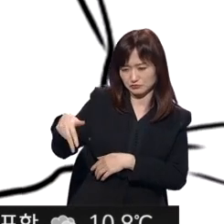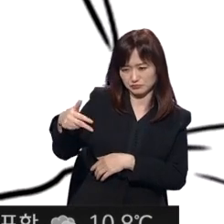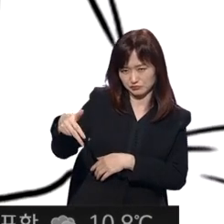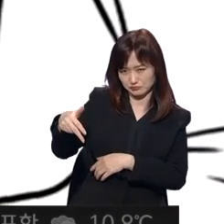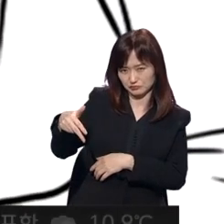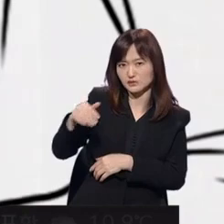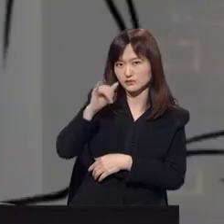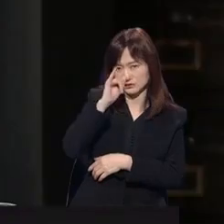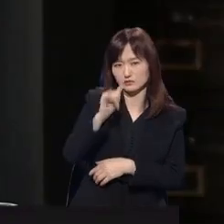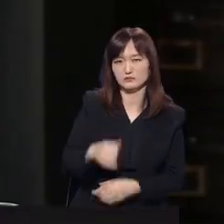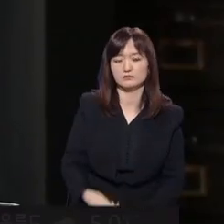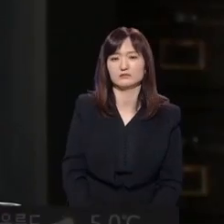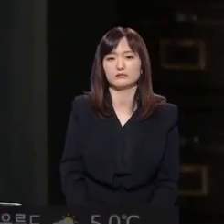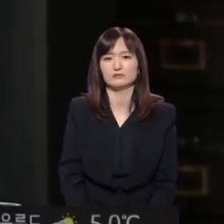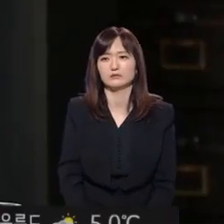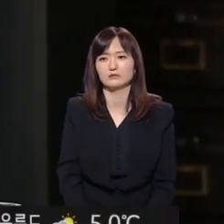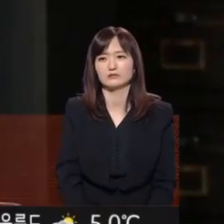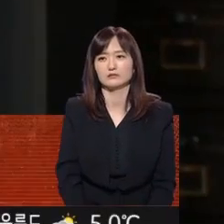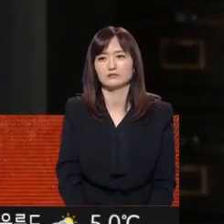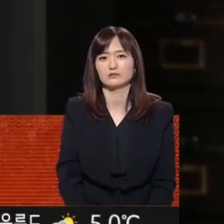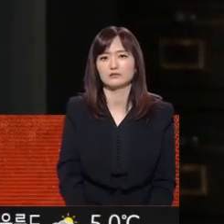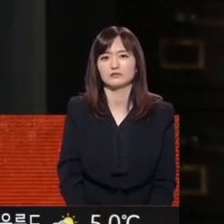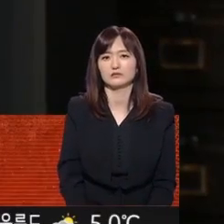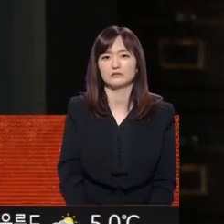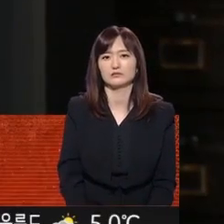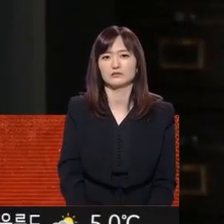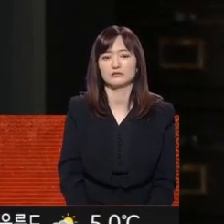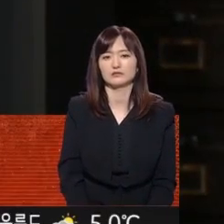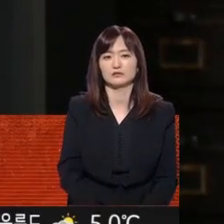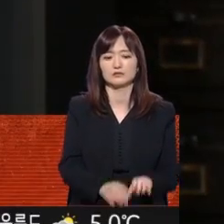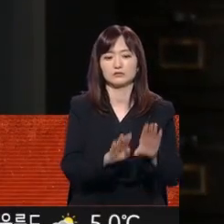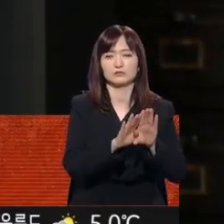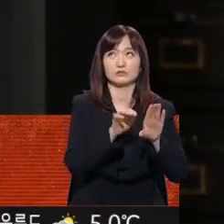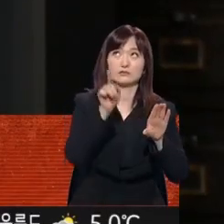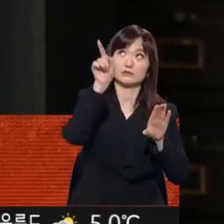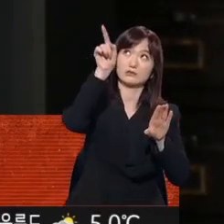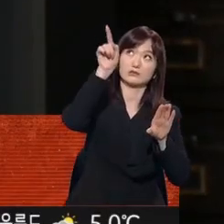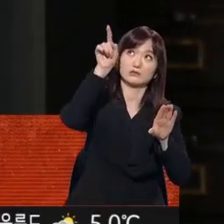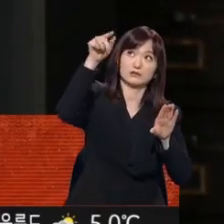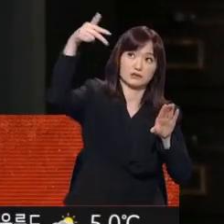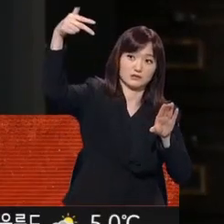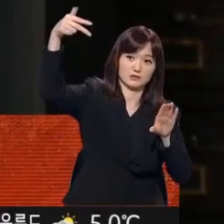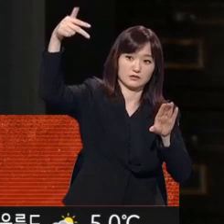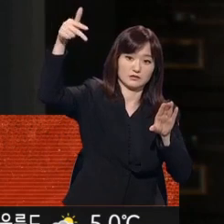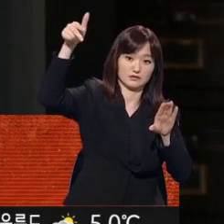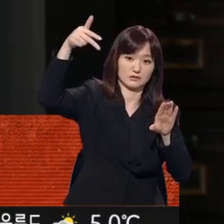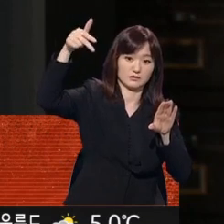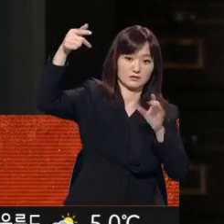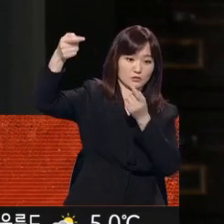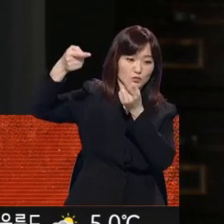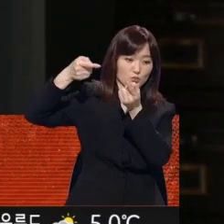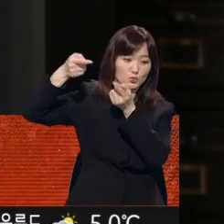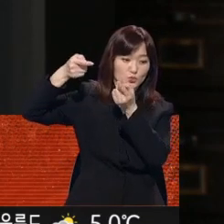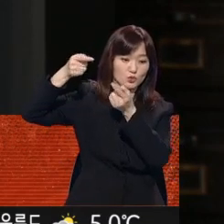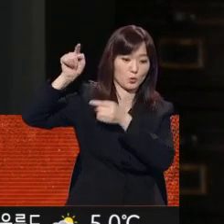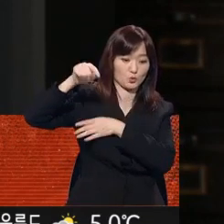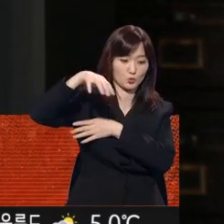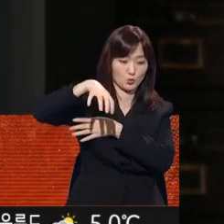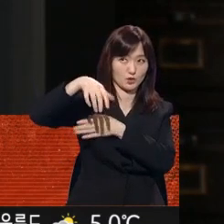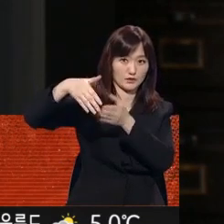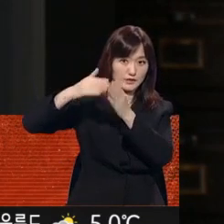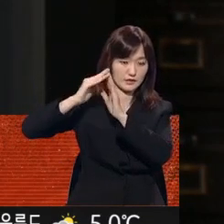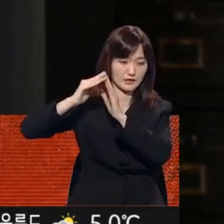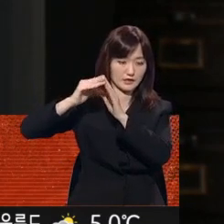아 그러니까 이제이 천장에 카메라의 각도를 계속 맞춰보고 어디쯤 설치를